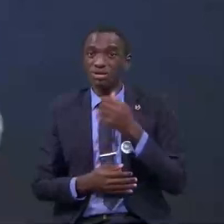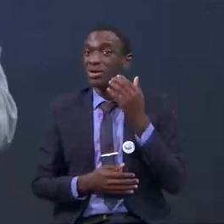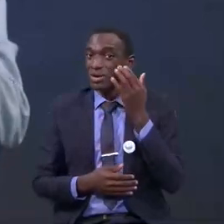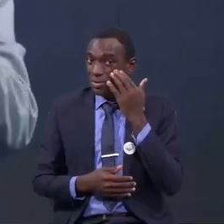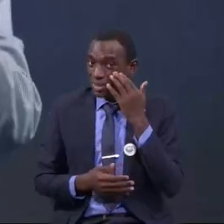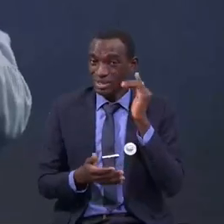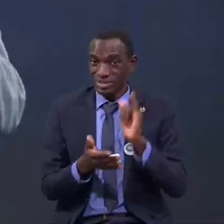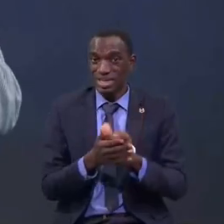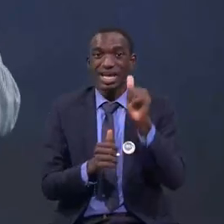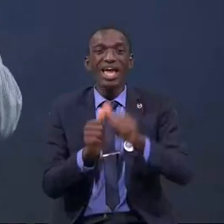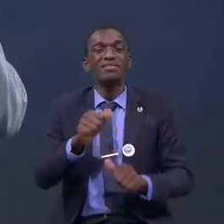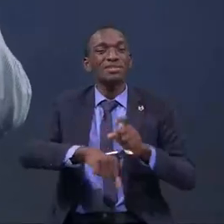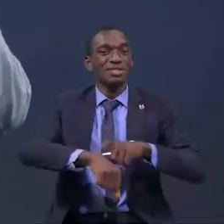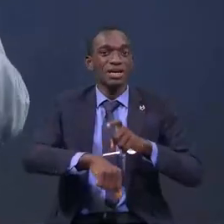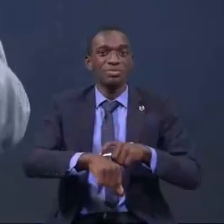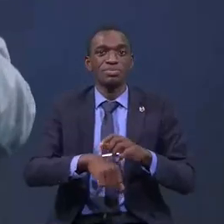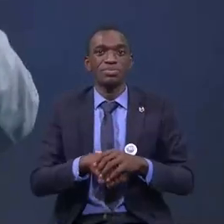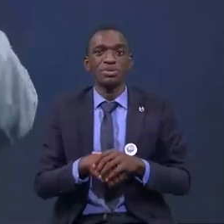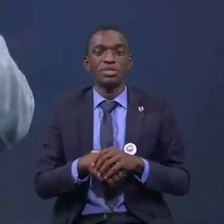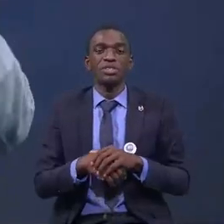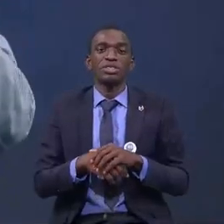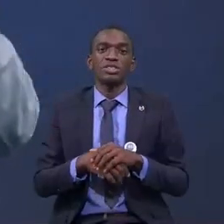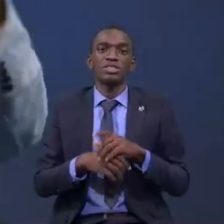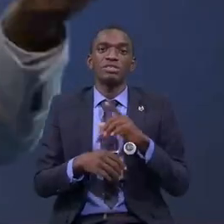Si nous réalisons cela à tout moment,